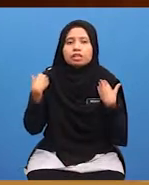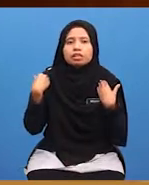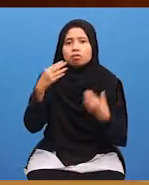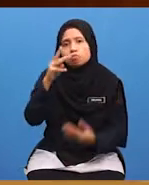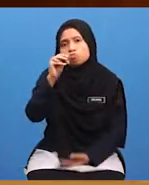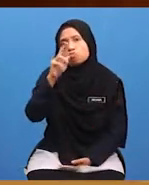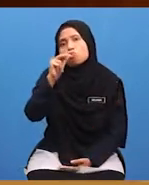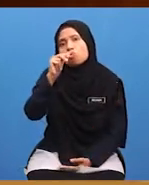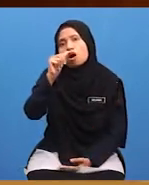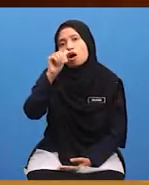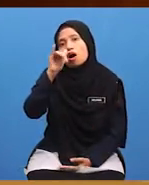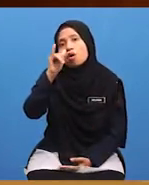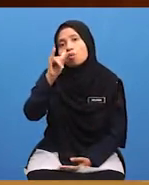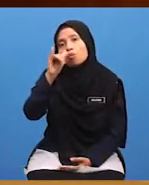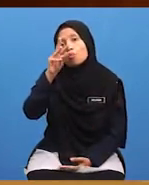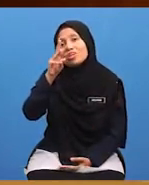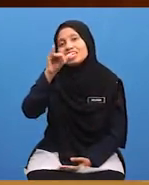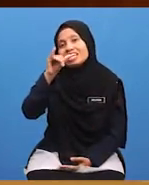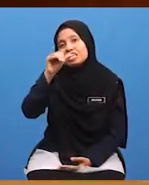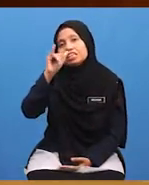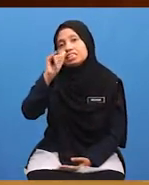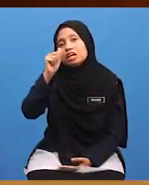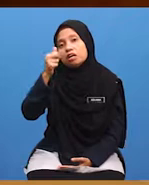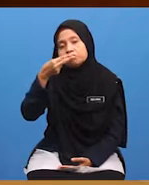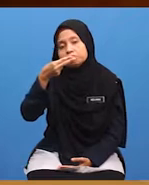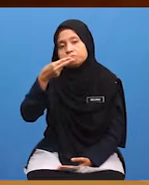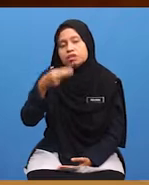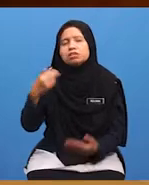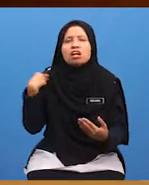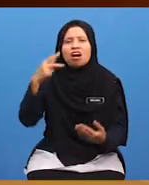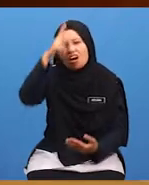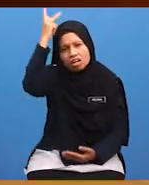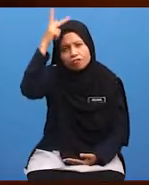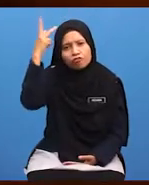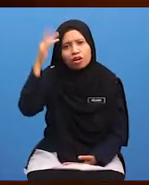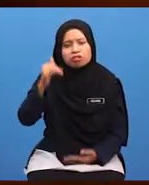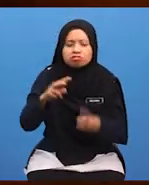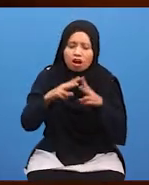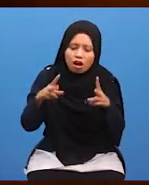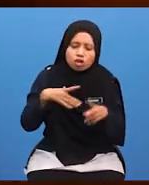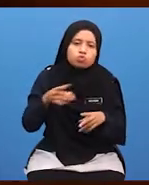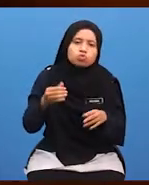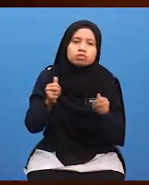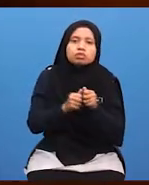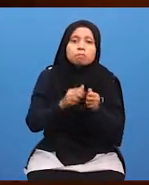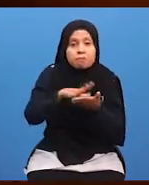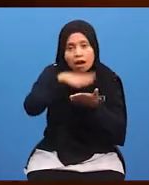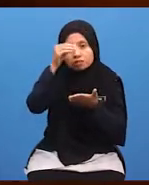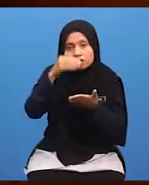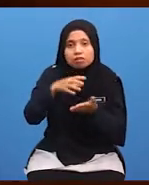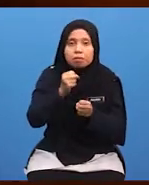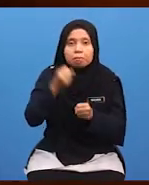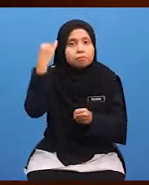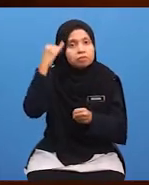Sufyan, digambarkan sebagai seorang khalifah yang sangat mencintai ilmu. Ini dibuktikan melalui